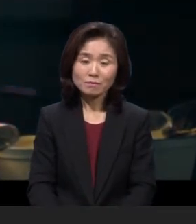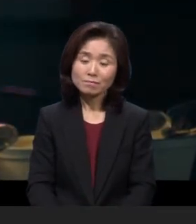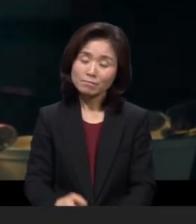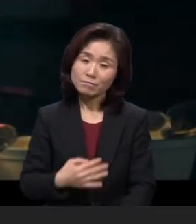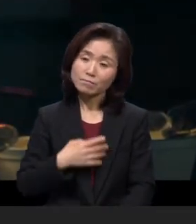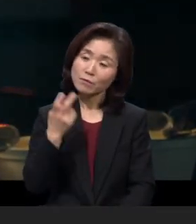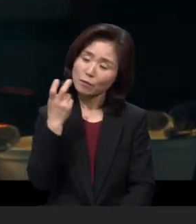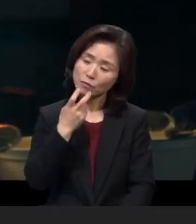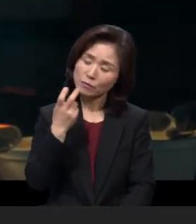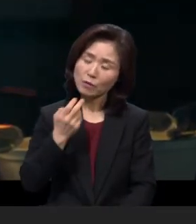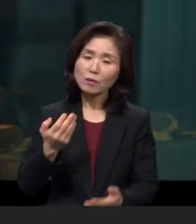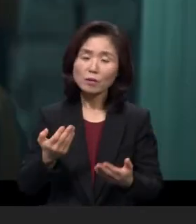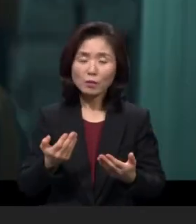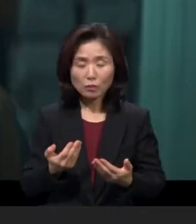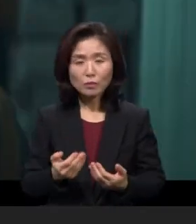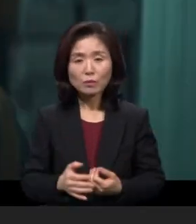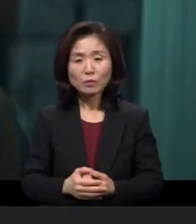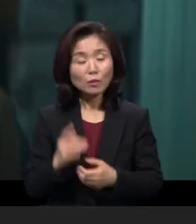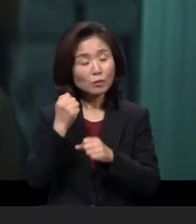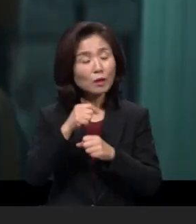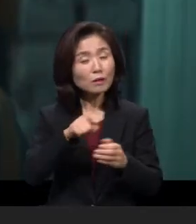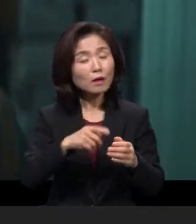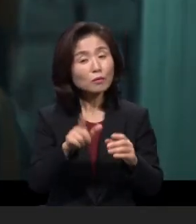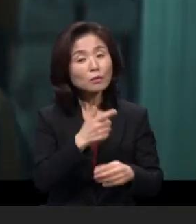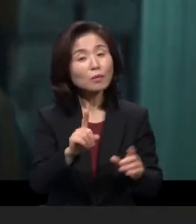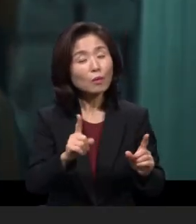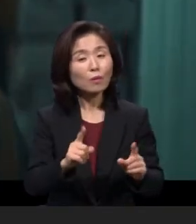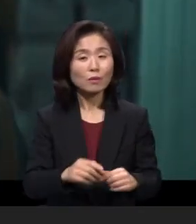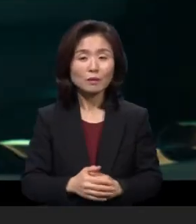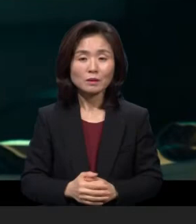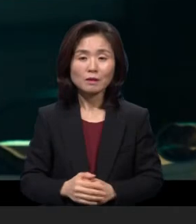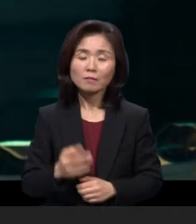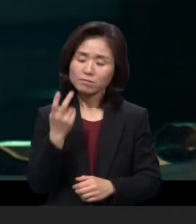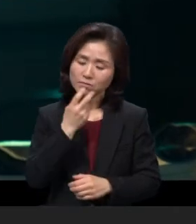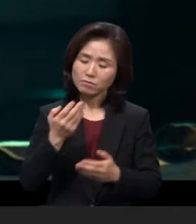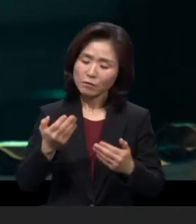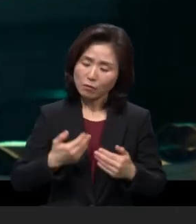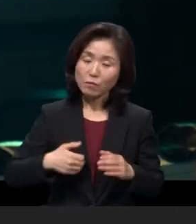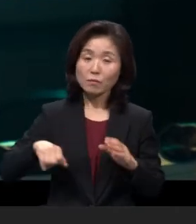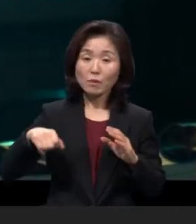검사 받고 밥 먹고